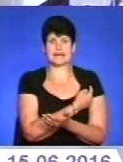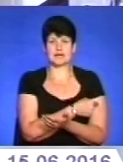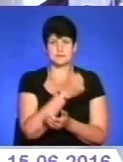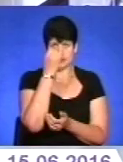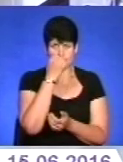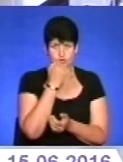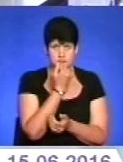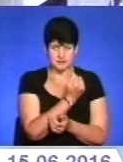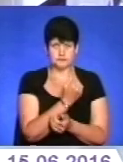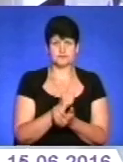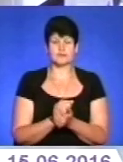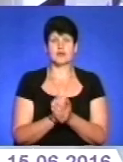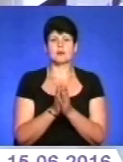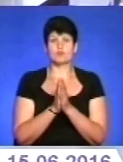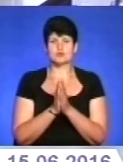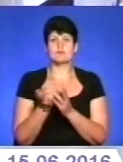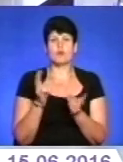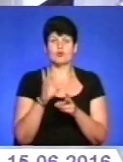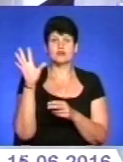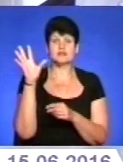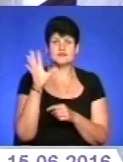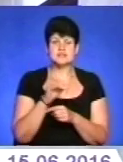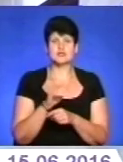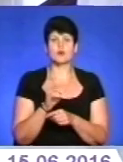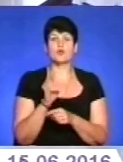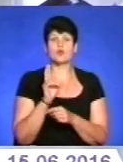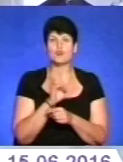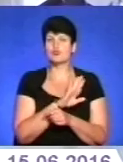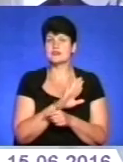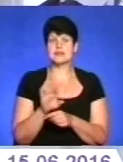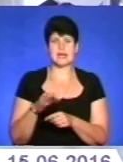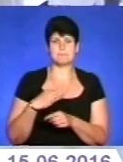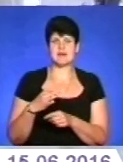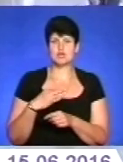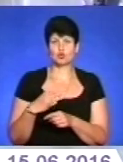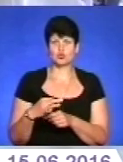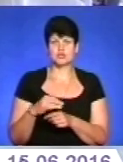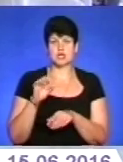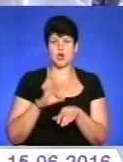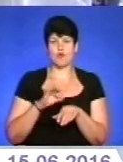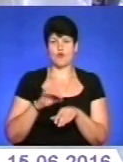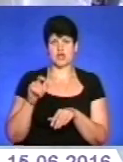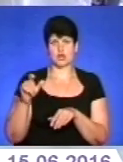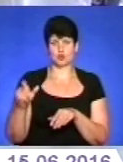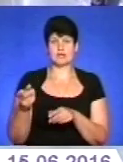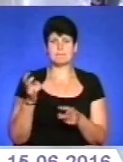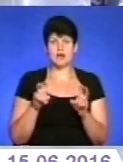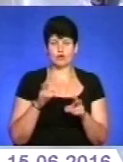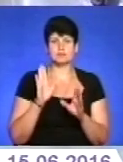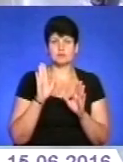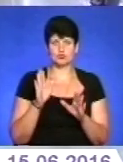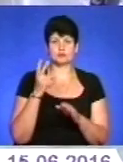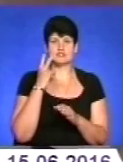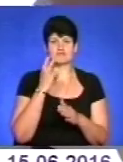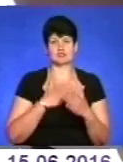Дякуємо їм і просимо, приходьте всі. Всі, кому не байдужі хворі люди. Приходьте, ми будемо вам